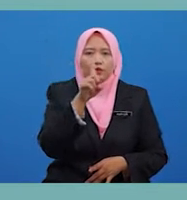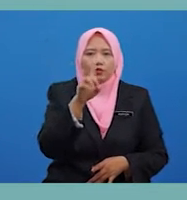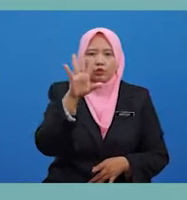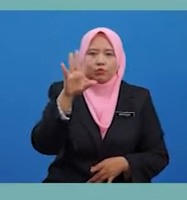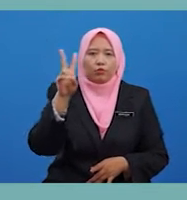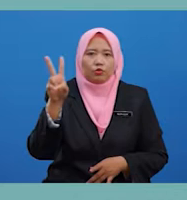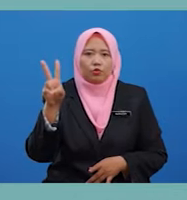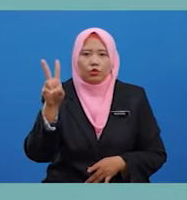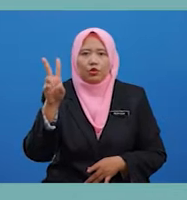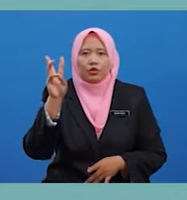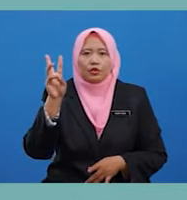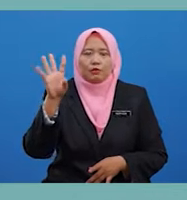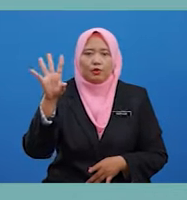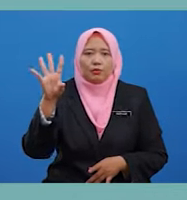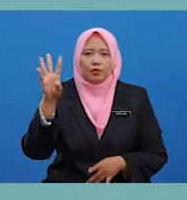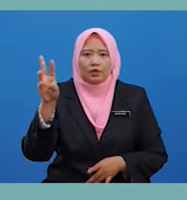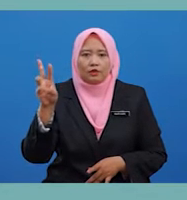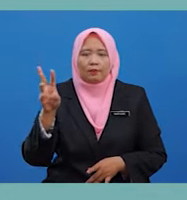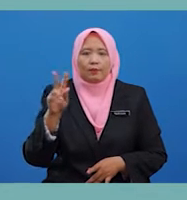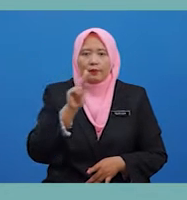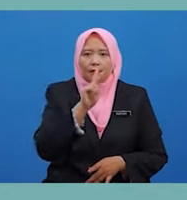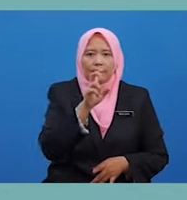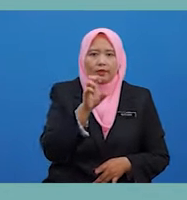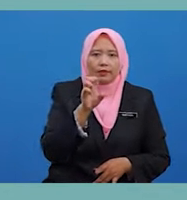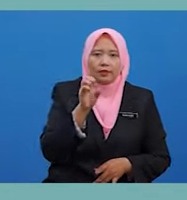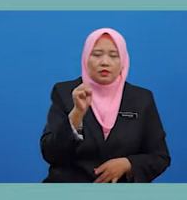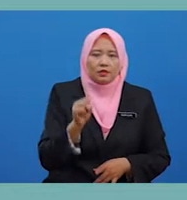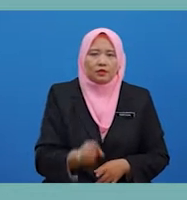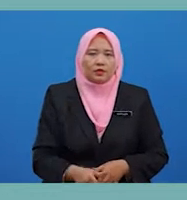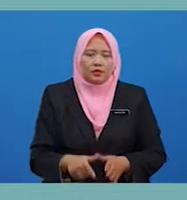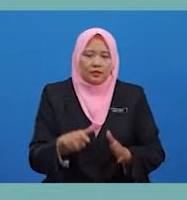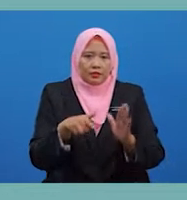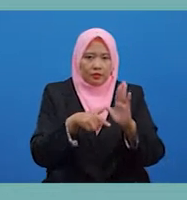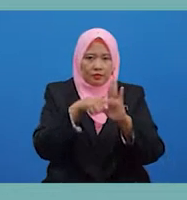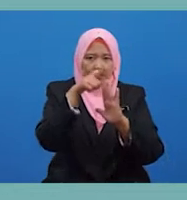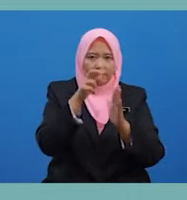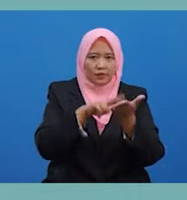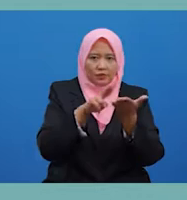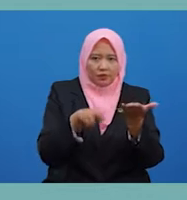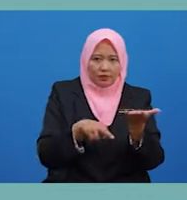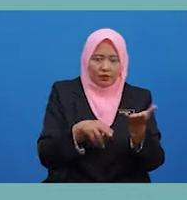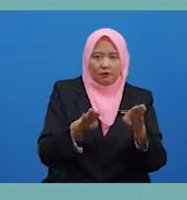152,656 kes lebih rendah berbanding tahun 2016, iaitu